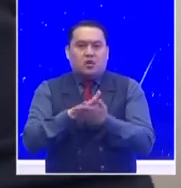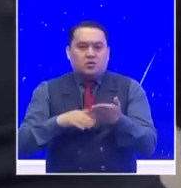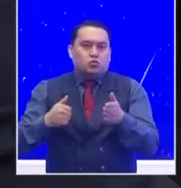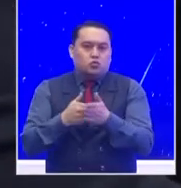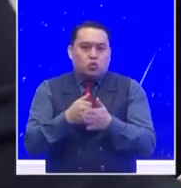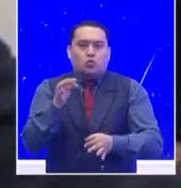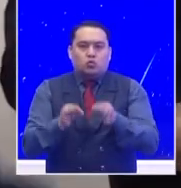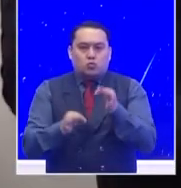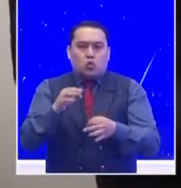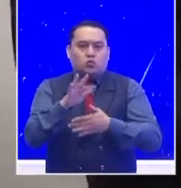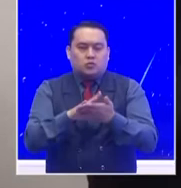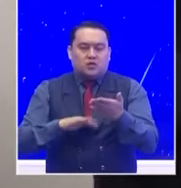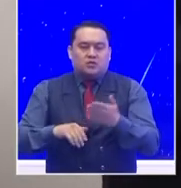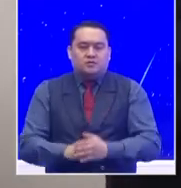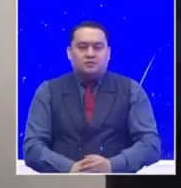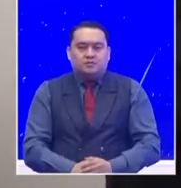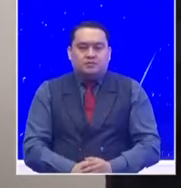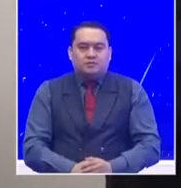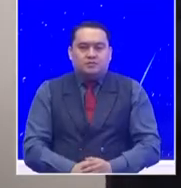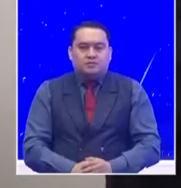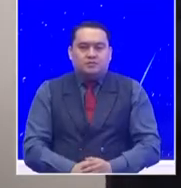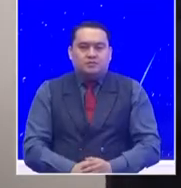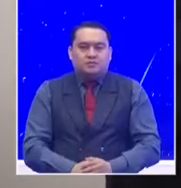рождения продолжается досудебное расследование.